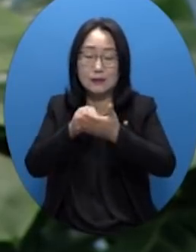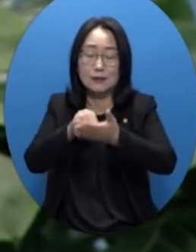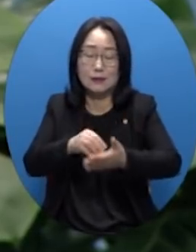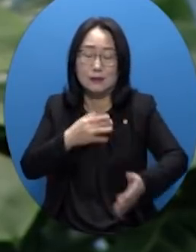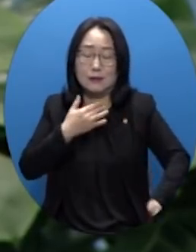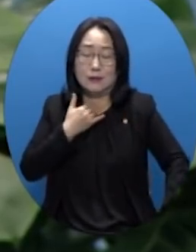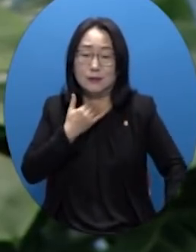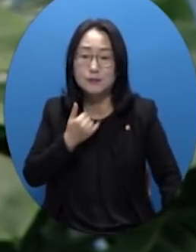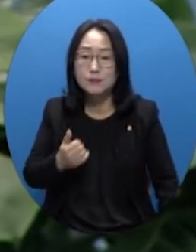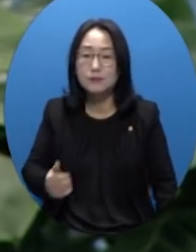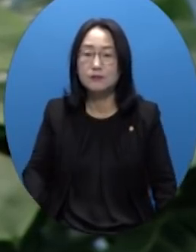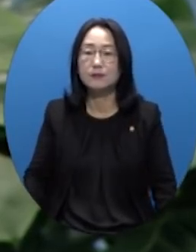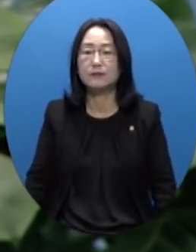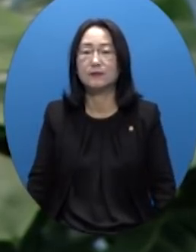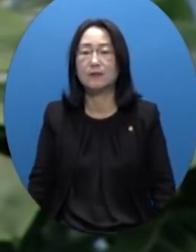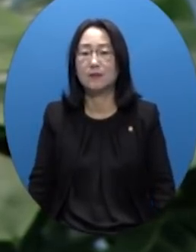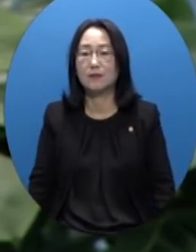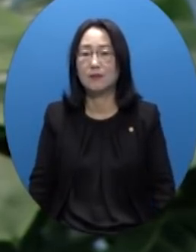있습니다